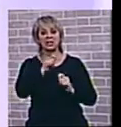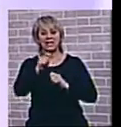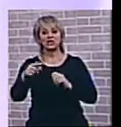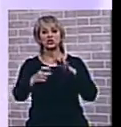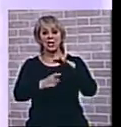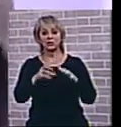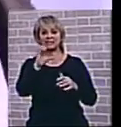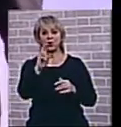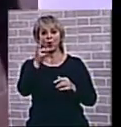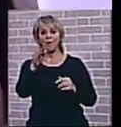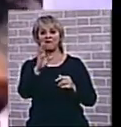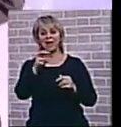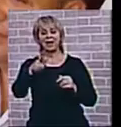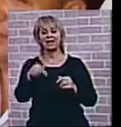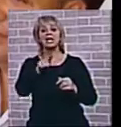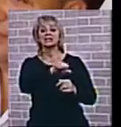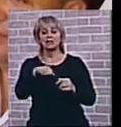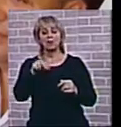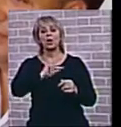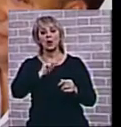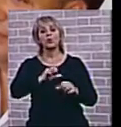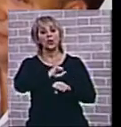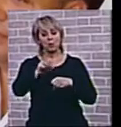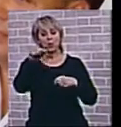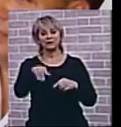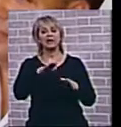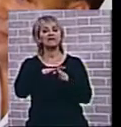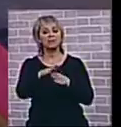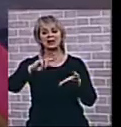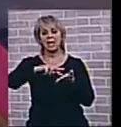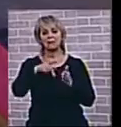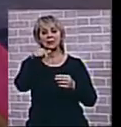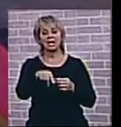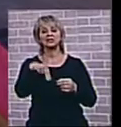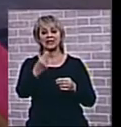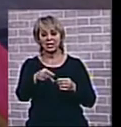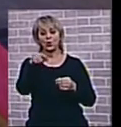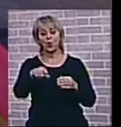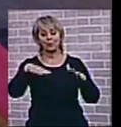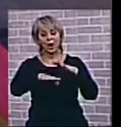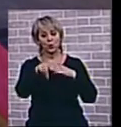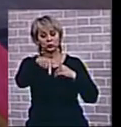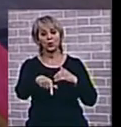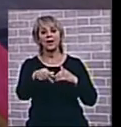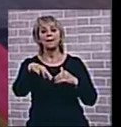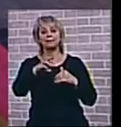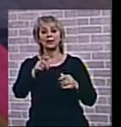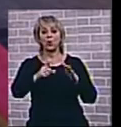президента награжден шахтер Сергей Коваль. Сама работа, наверное, подвиг. Выполняем планы, даем проходку, даем